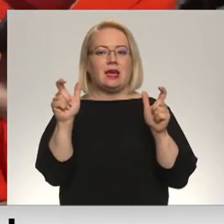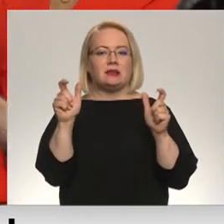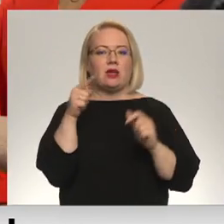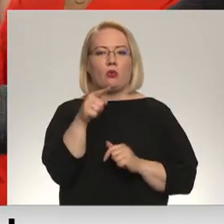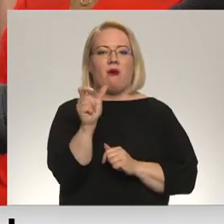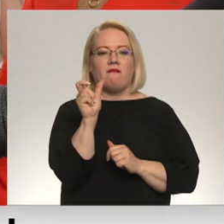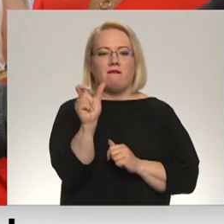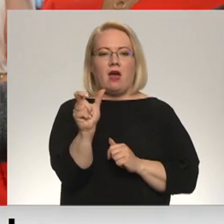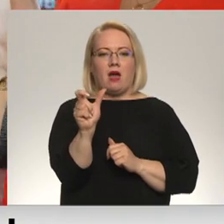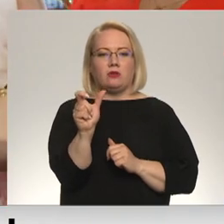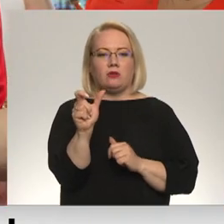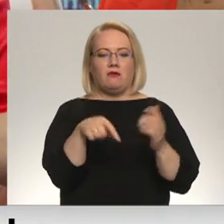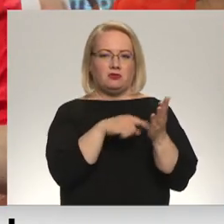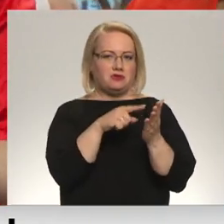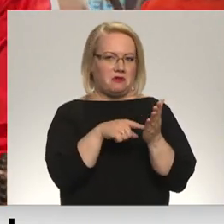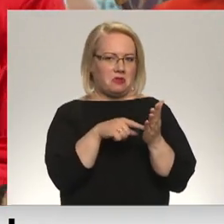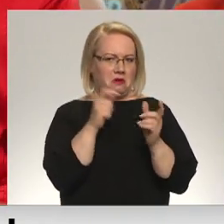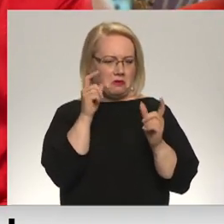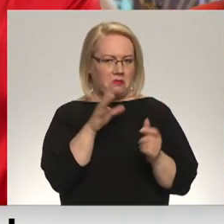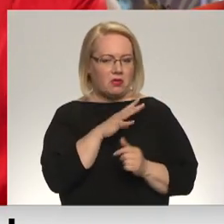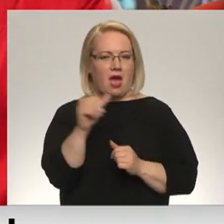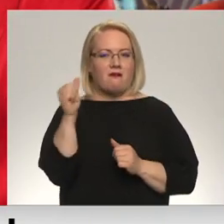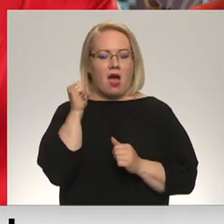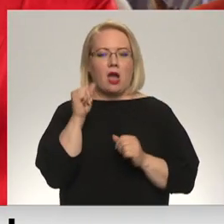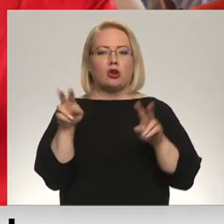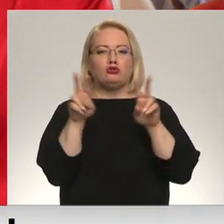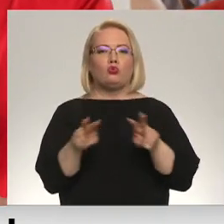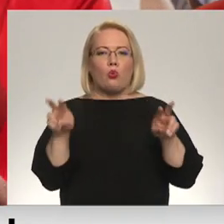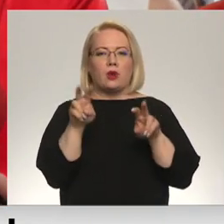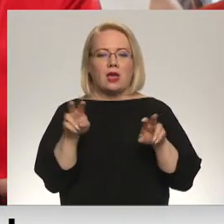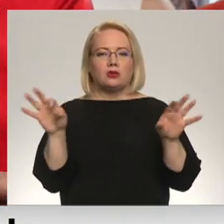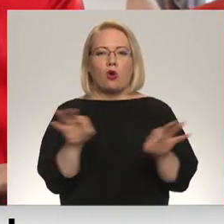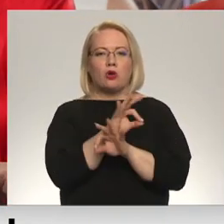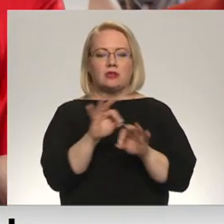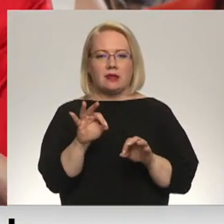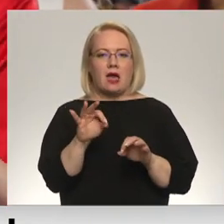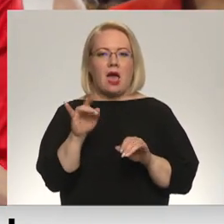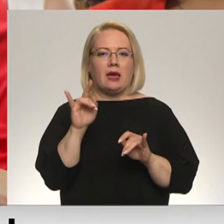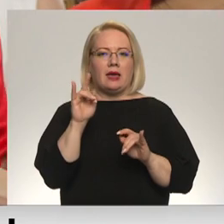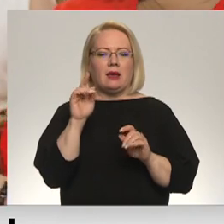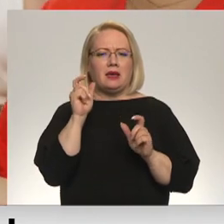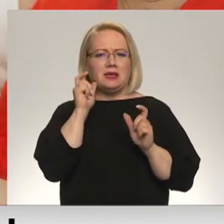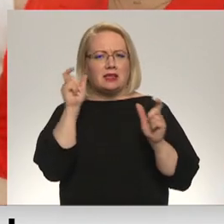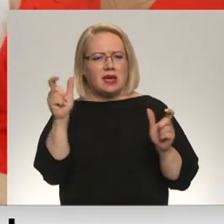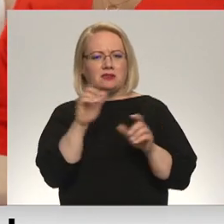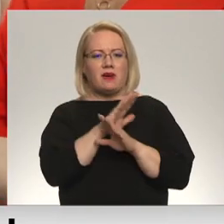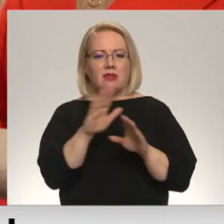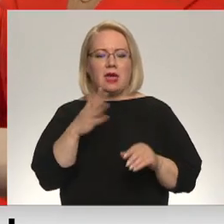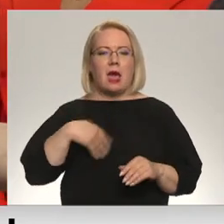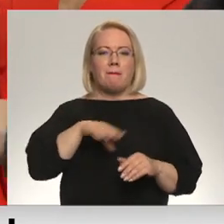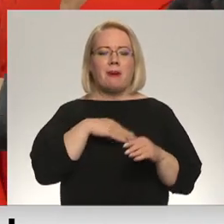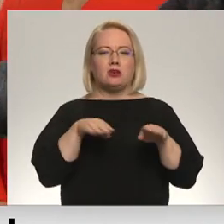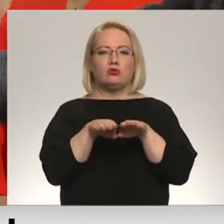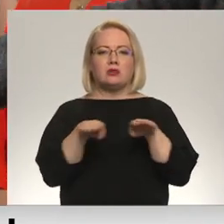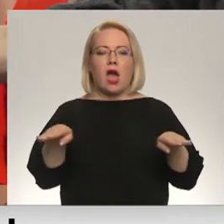to vārdu. Tagad izkliedza? Nu, katrā ziņā vakardien žūrijas koncertā izkliedza. Mēs tagad īsti nedzirdējām, mēs īsti nesapratām, vai izkliedza vai nē? Jā, mēs skatuves patiesībā